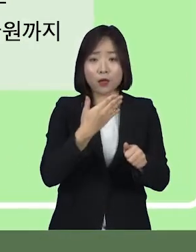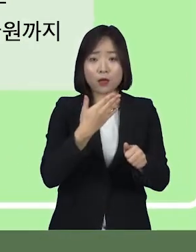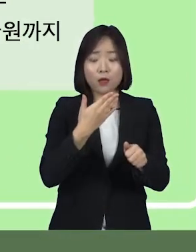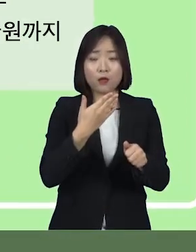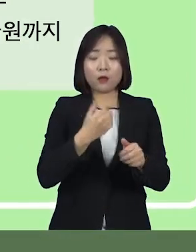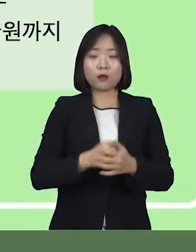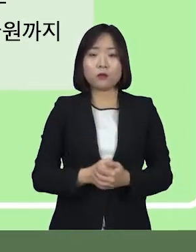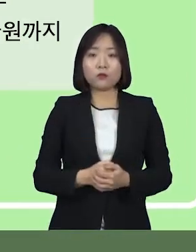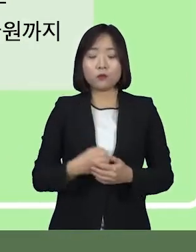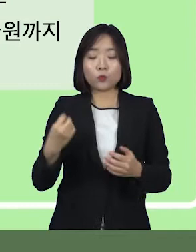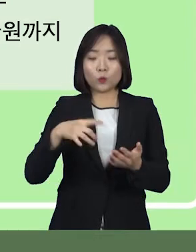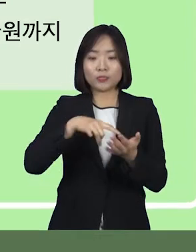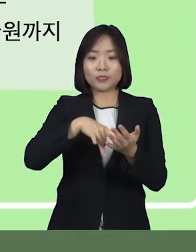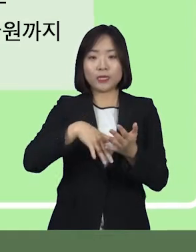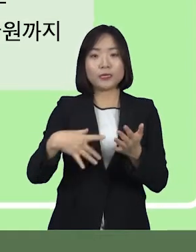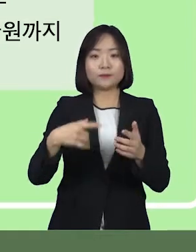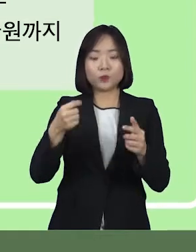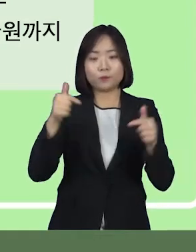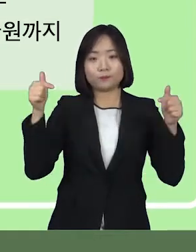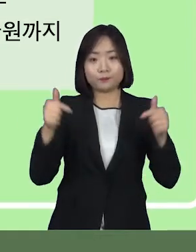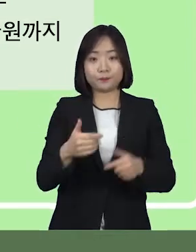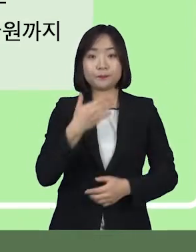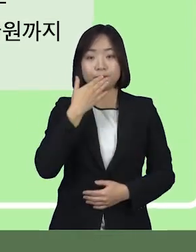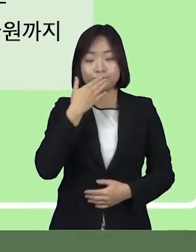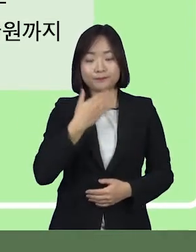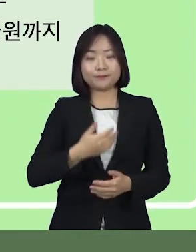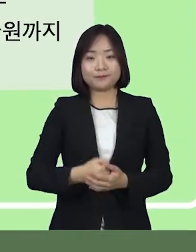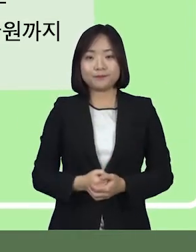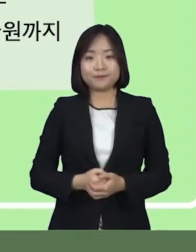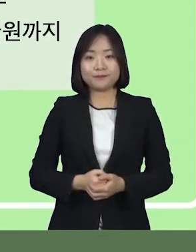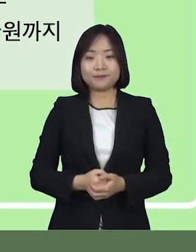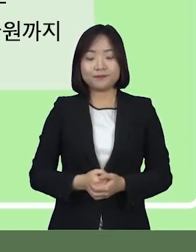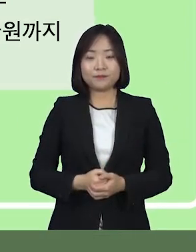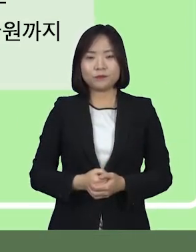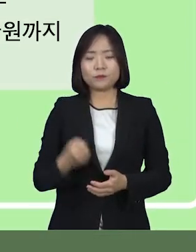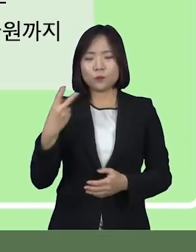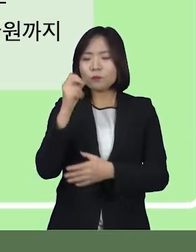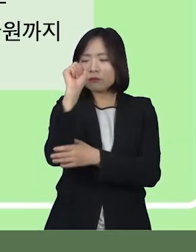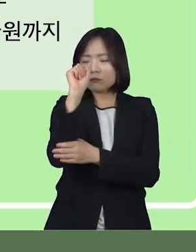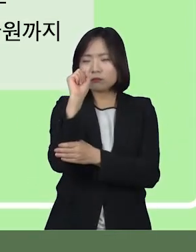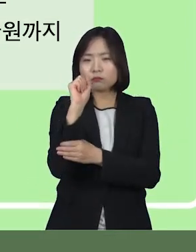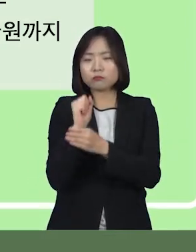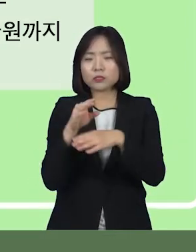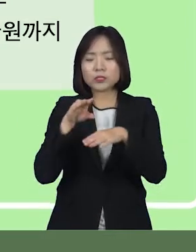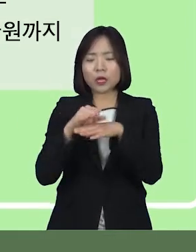개별 소비세 감면 혜택을 받을 수 있습니다. 노후 경유차 조기